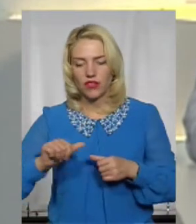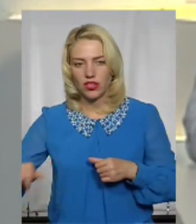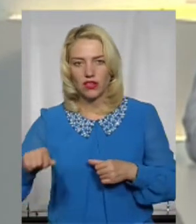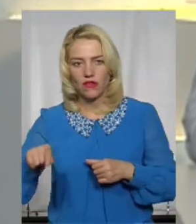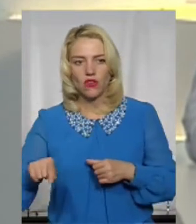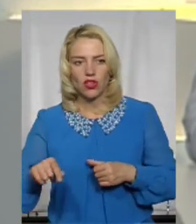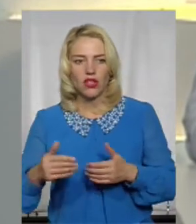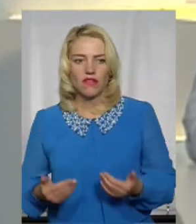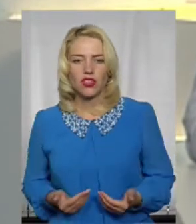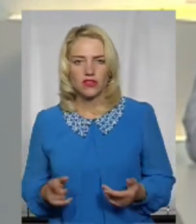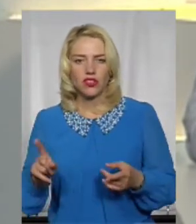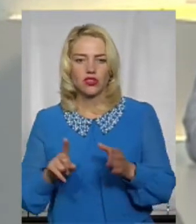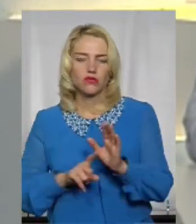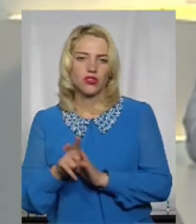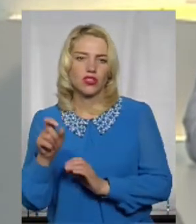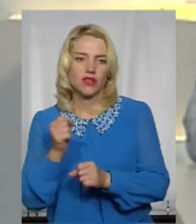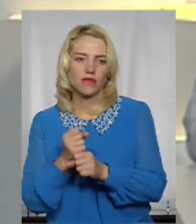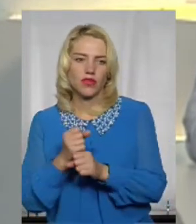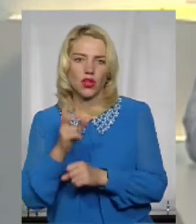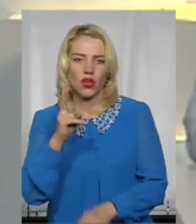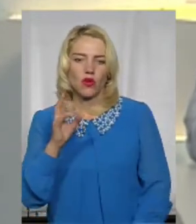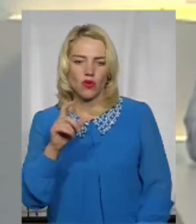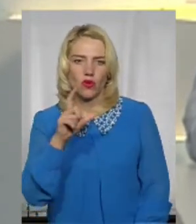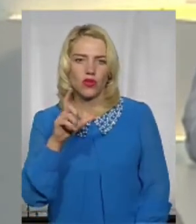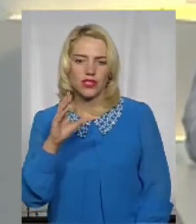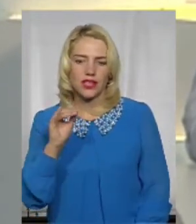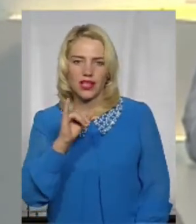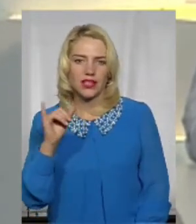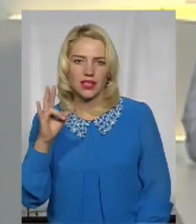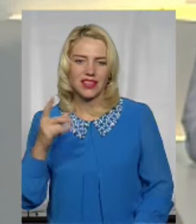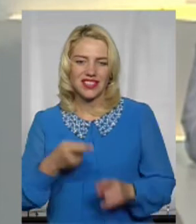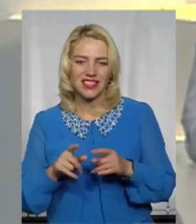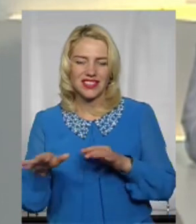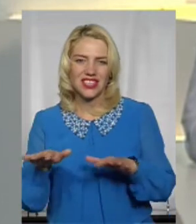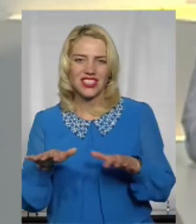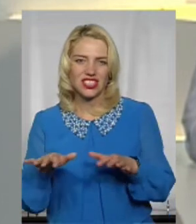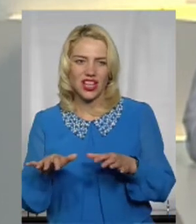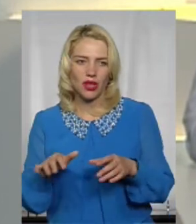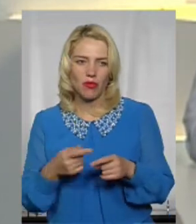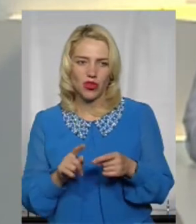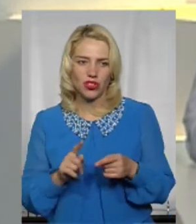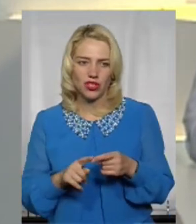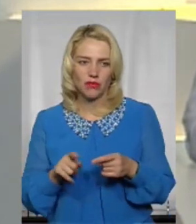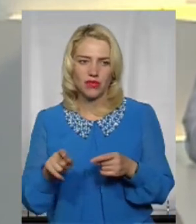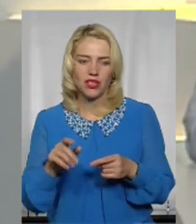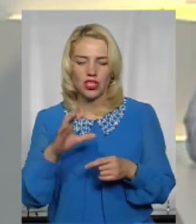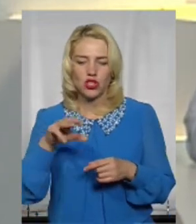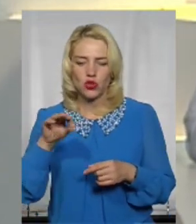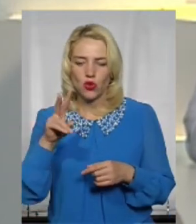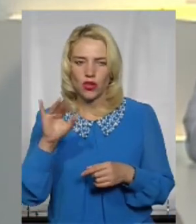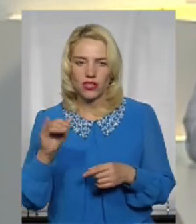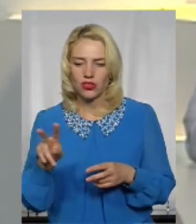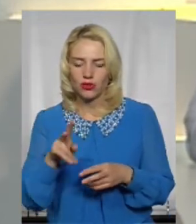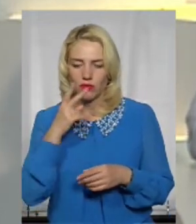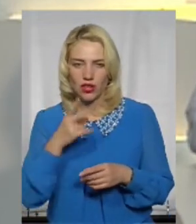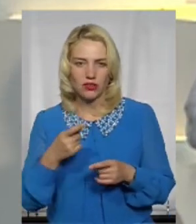виживали на тому, що вони почали виробляти казеїн. І оці саме оці желеподібні стоки, які показують, оце і